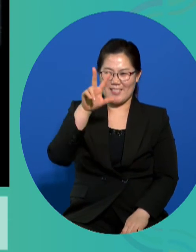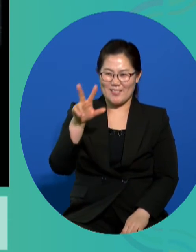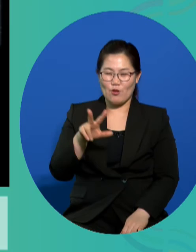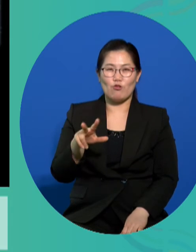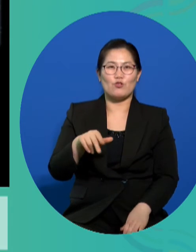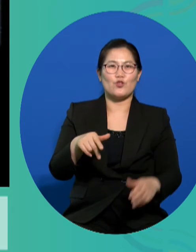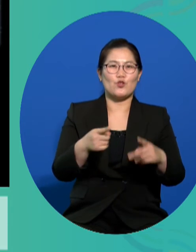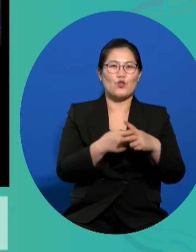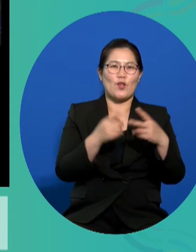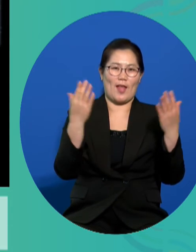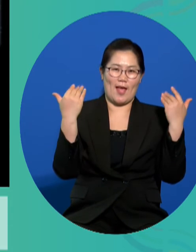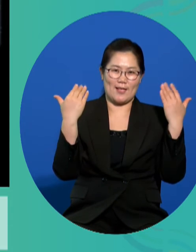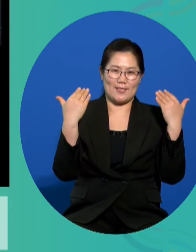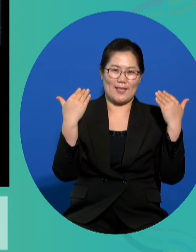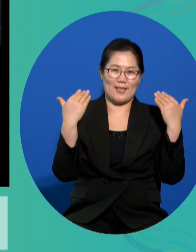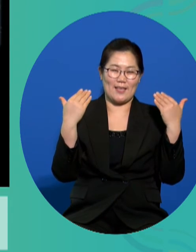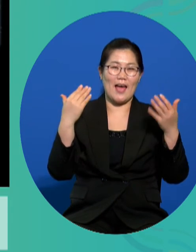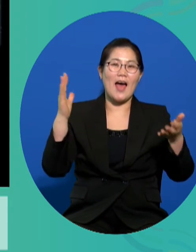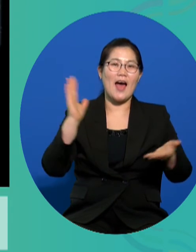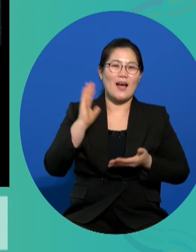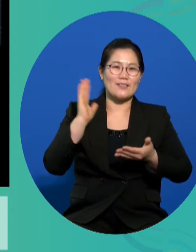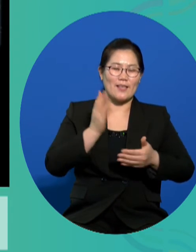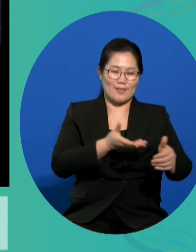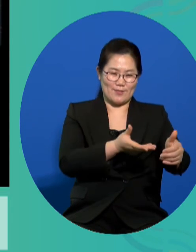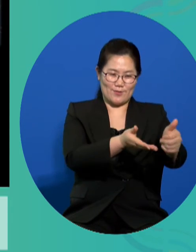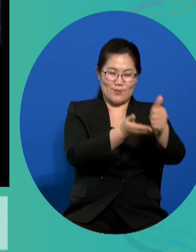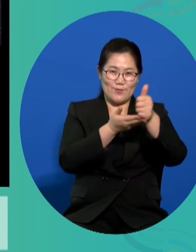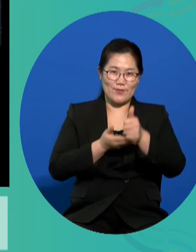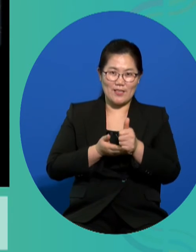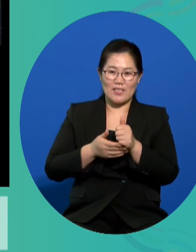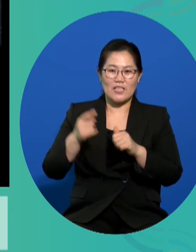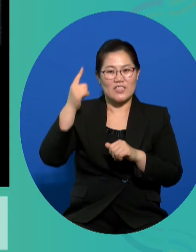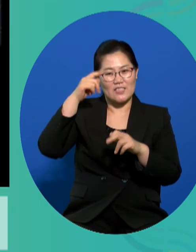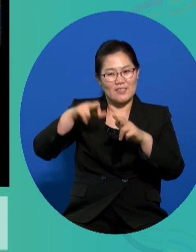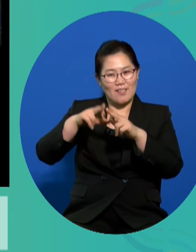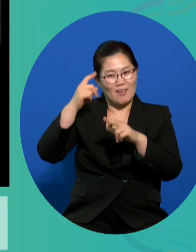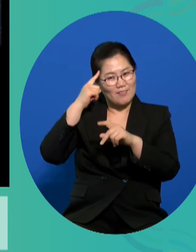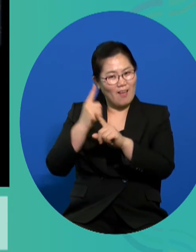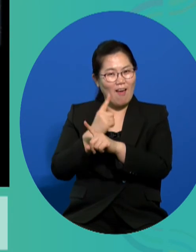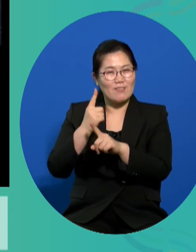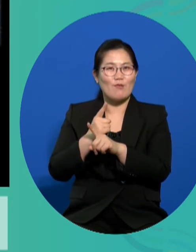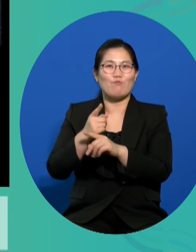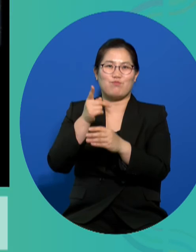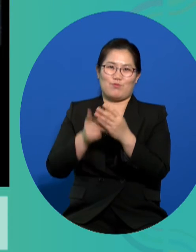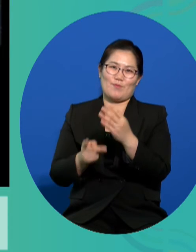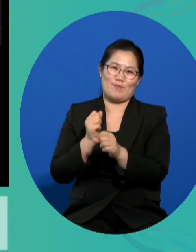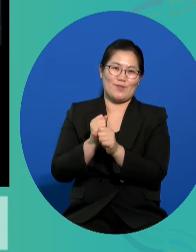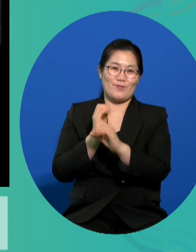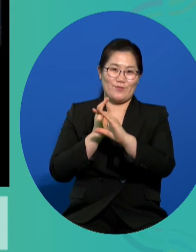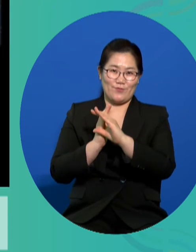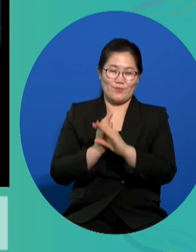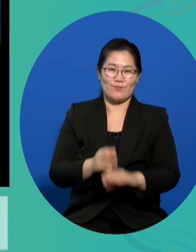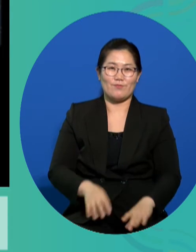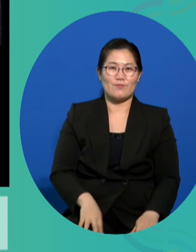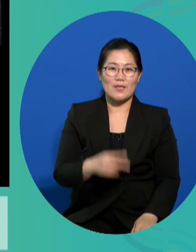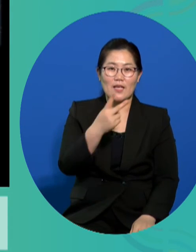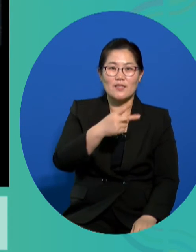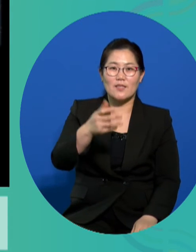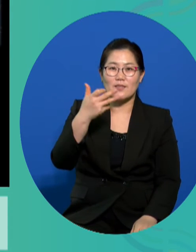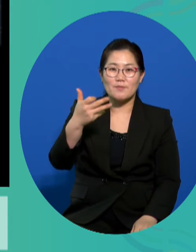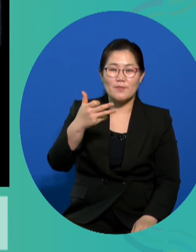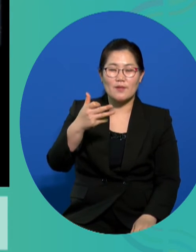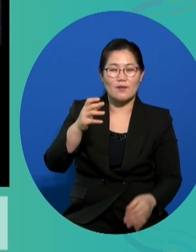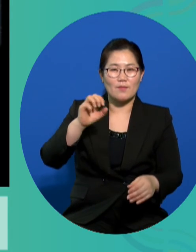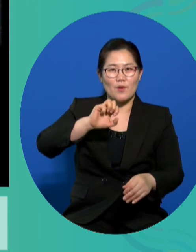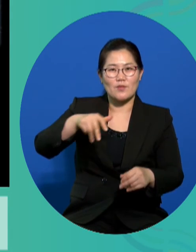대상의 학생들을 초청을 해서 장애인 인식 개선할 수 있는 그런 프로그램인데, 이것도 그 2018 평창 올림픽